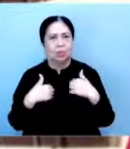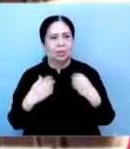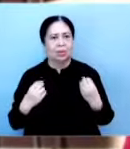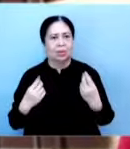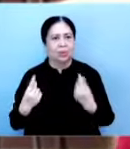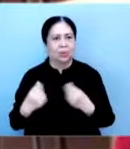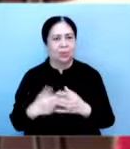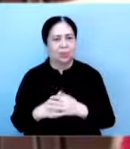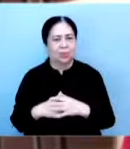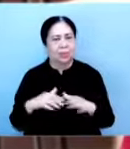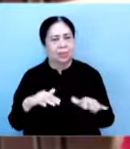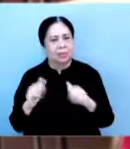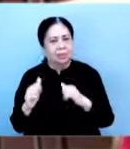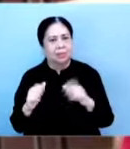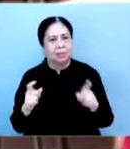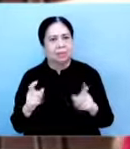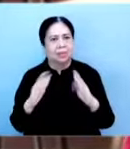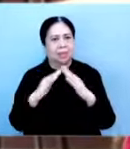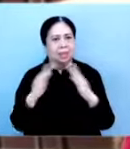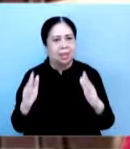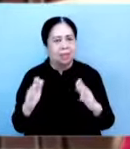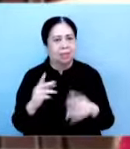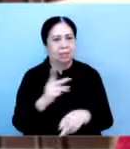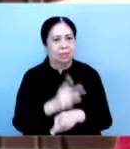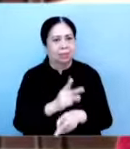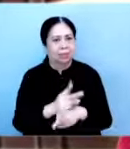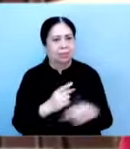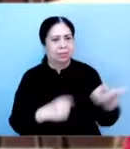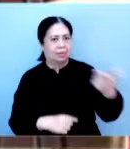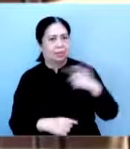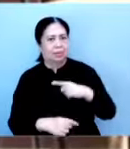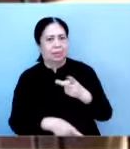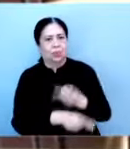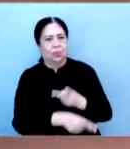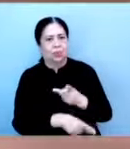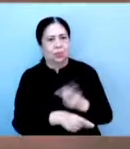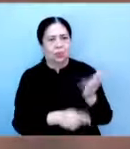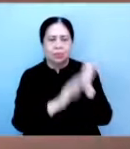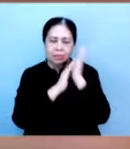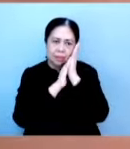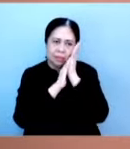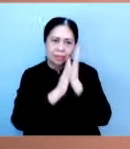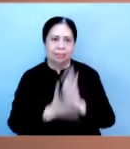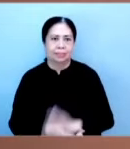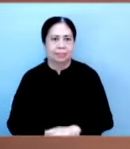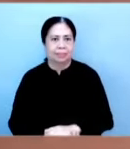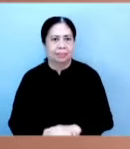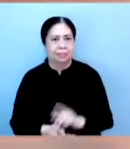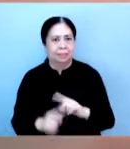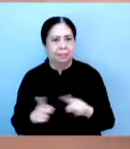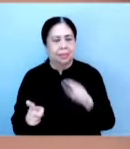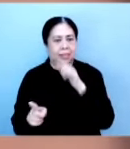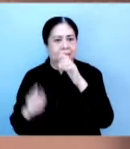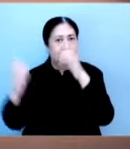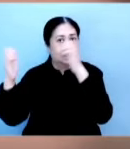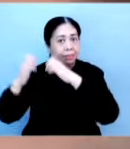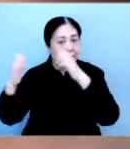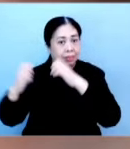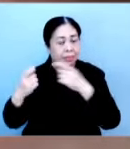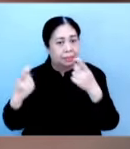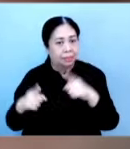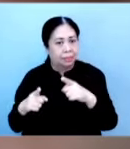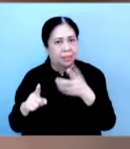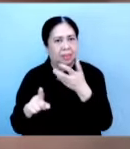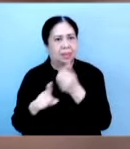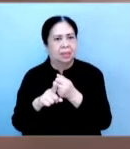Oo Aalis na siya ng bahay ipapasa niya na saakin si Ibo Matutulog na pero sa hindi inaasahang pangyayari tinamaan ng